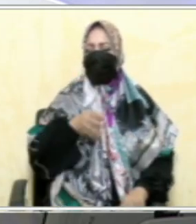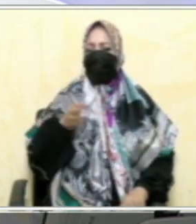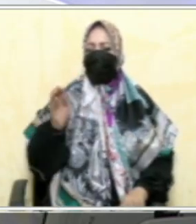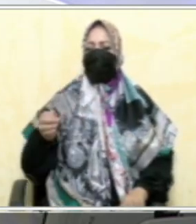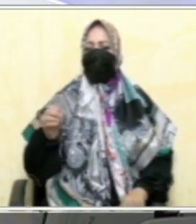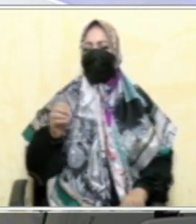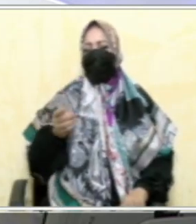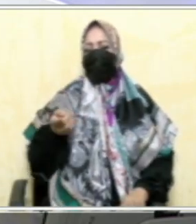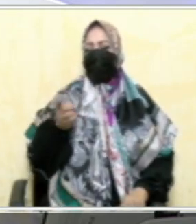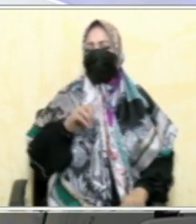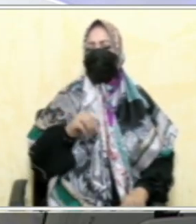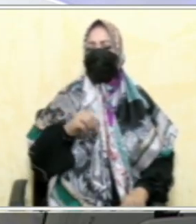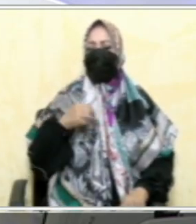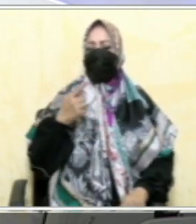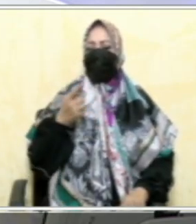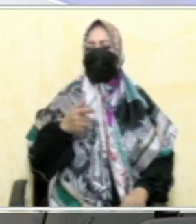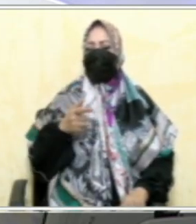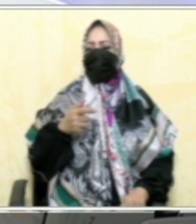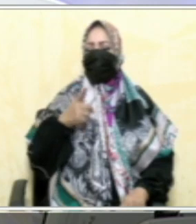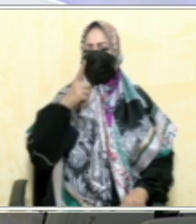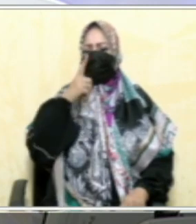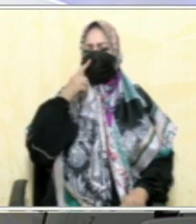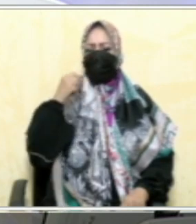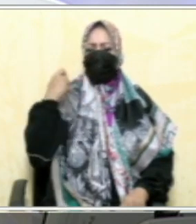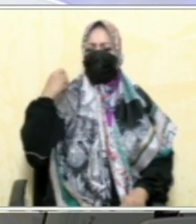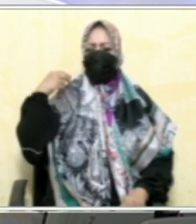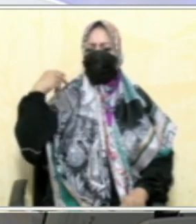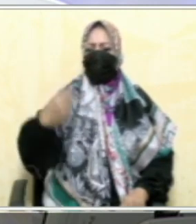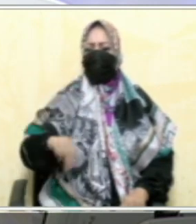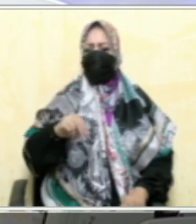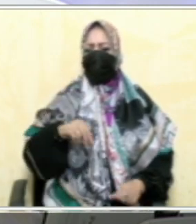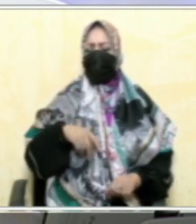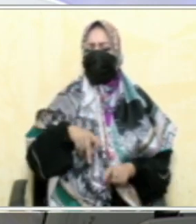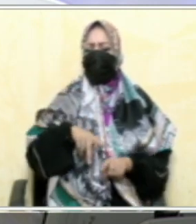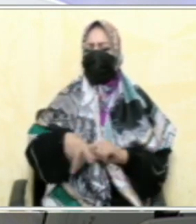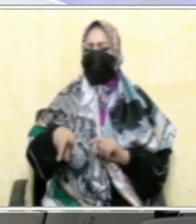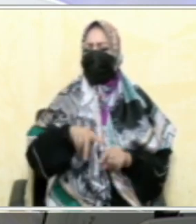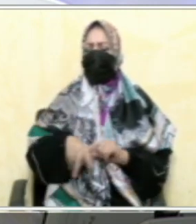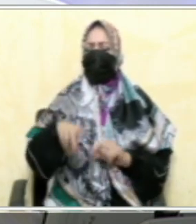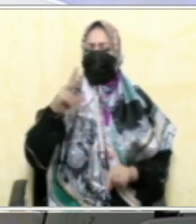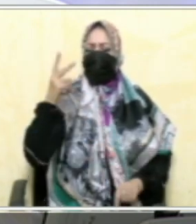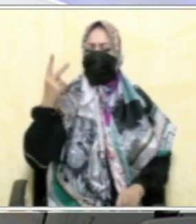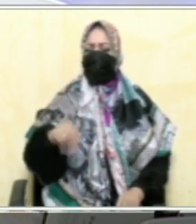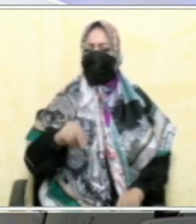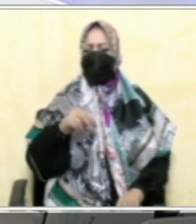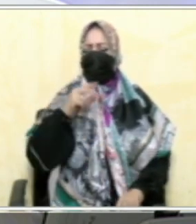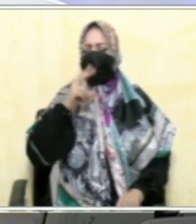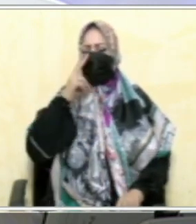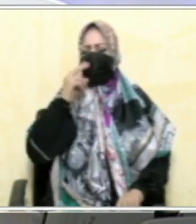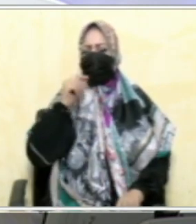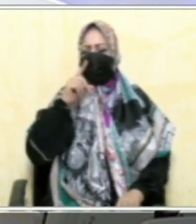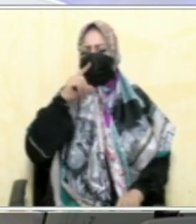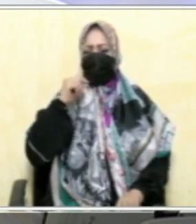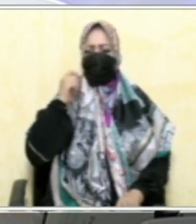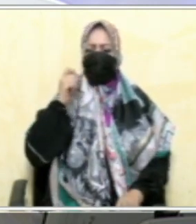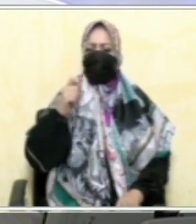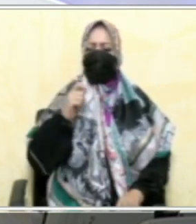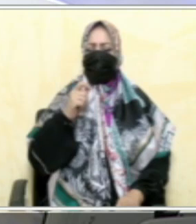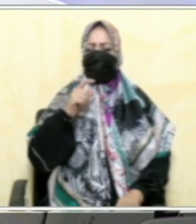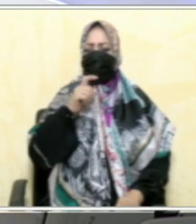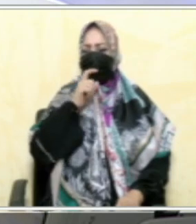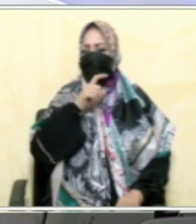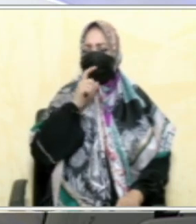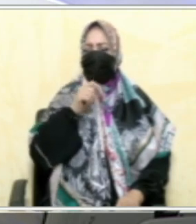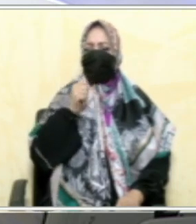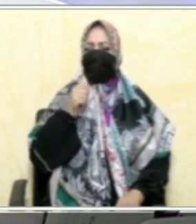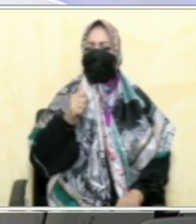التدريس أحيانا، وعلى العكس من النساء، فتجد الغالب على النساء هو العاطفة